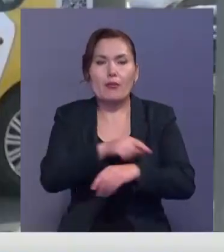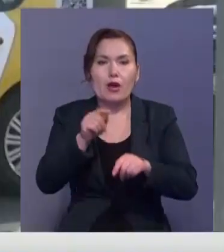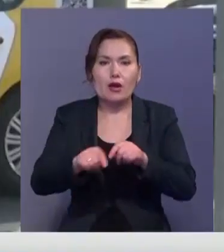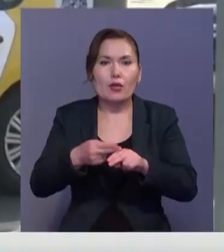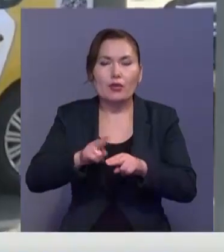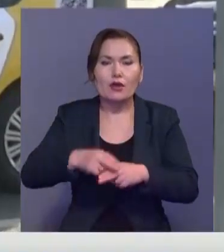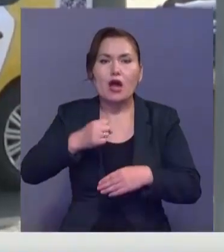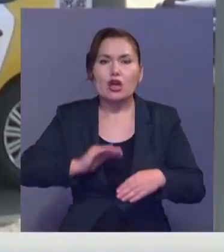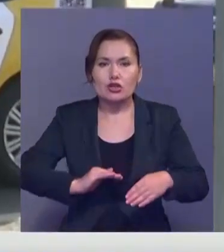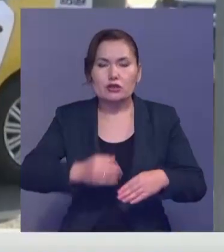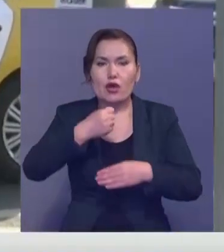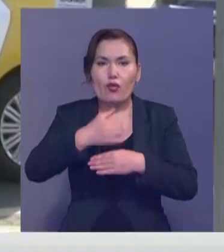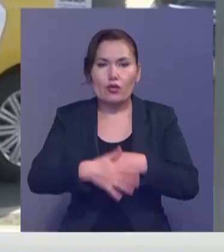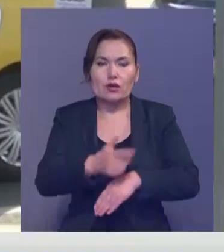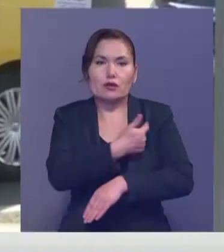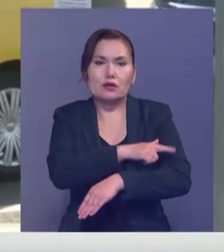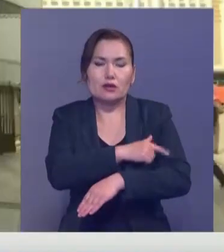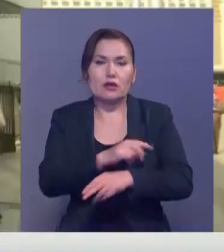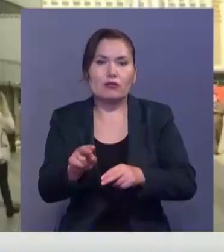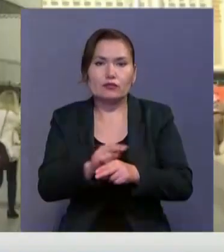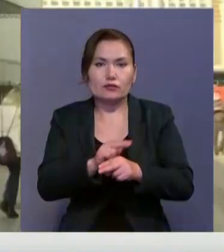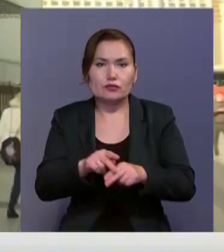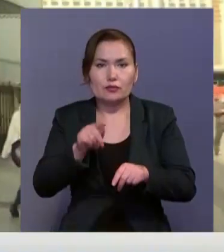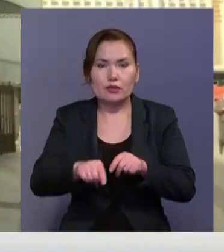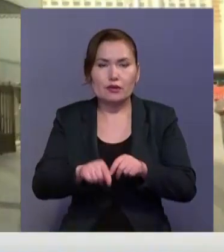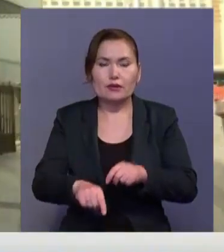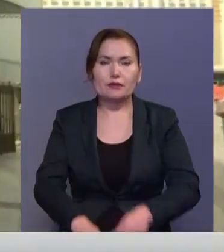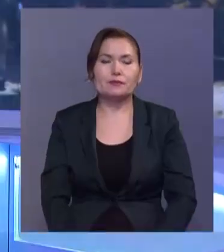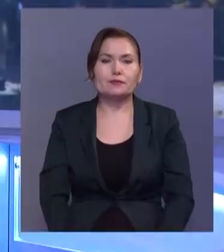жекеменшік орталықтарда да жүргізіліп жатыр.